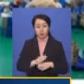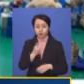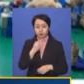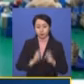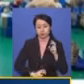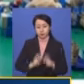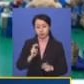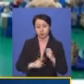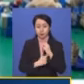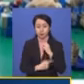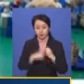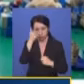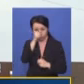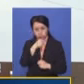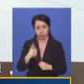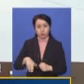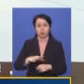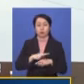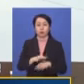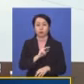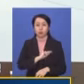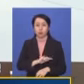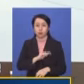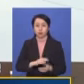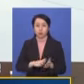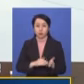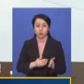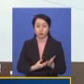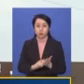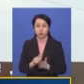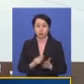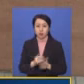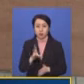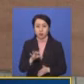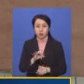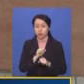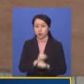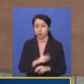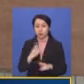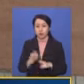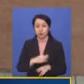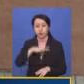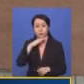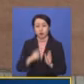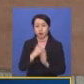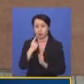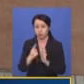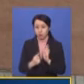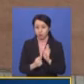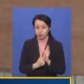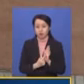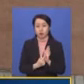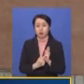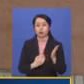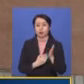фармацевтический завод. В последние годы полным ходом идет работа по привлечению инвесторов, однако не остались без внимания вопросы градостроительства